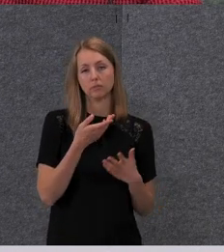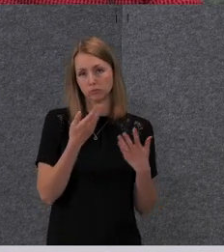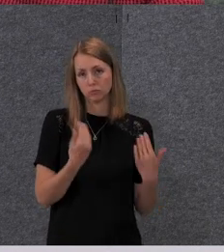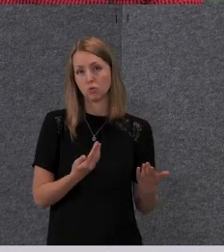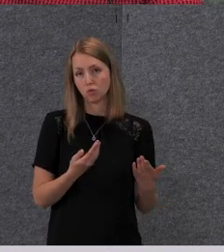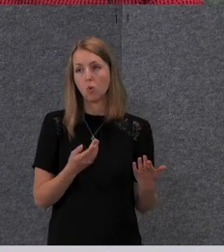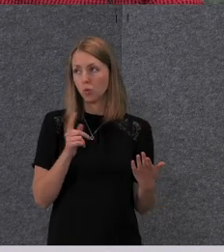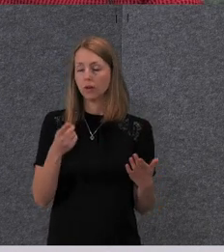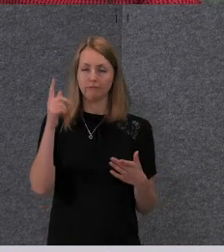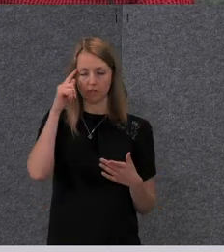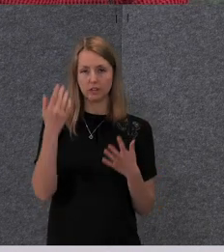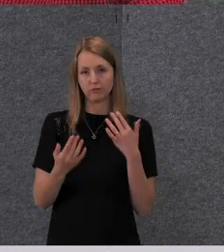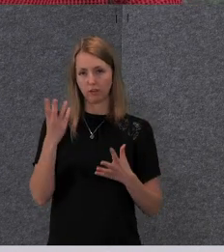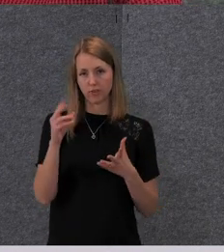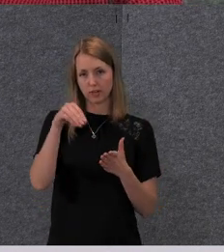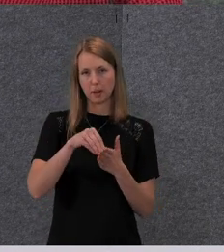an den Abstimmungen beteiligen.